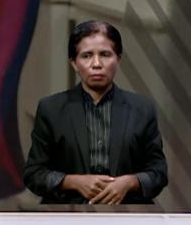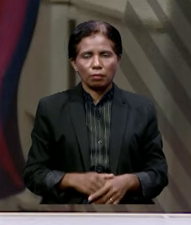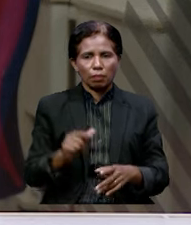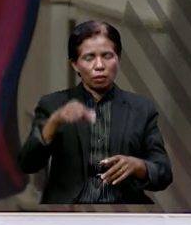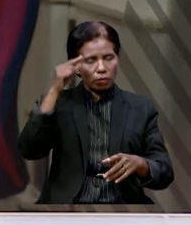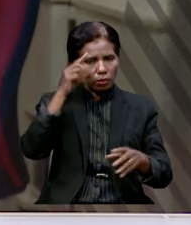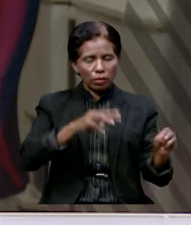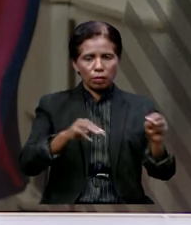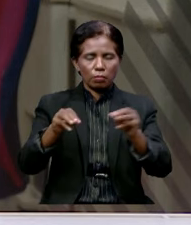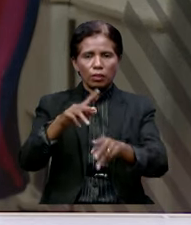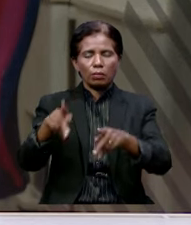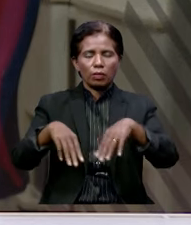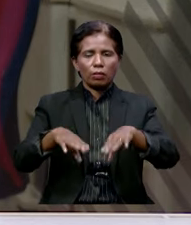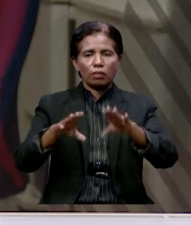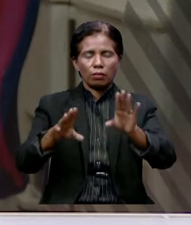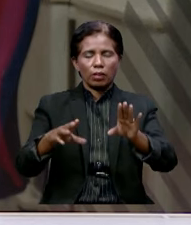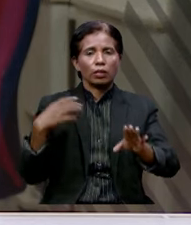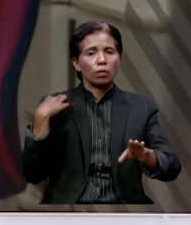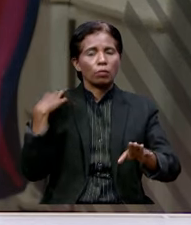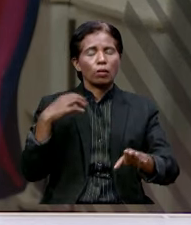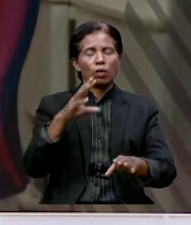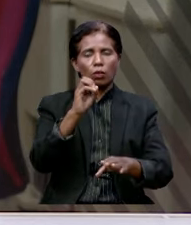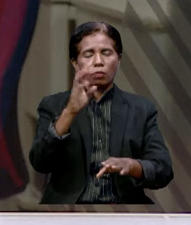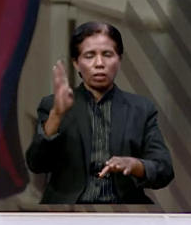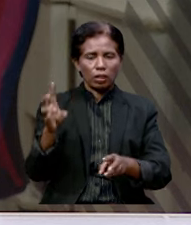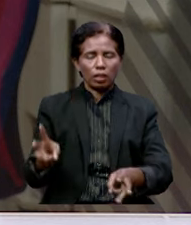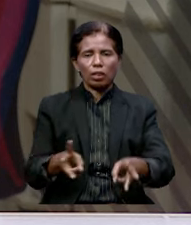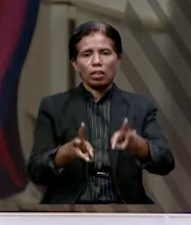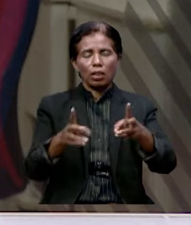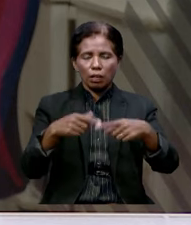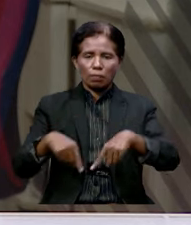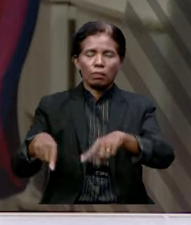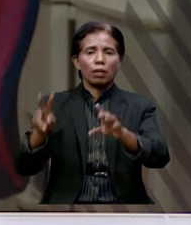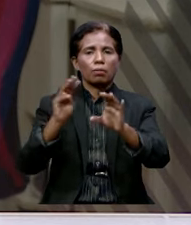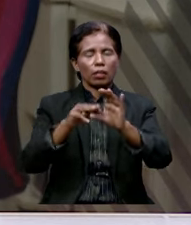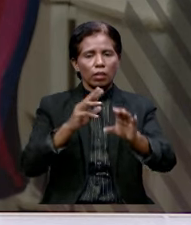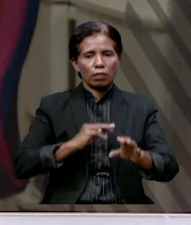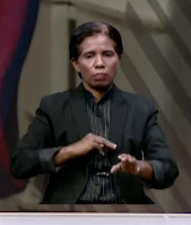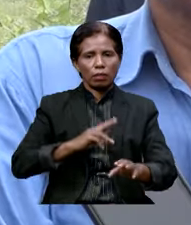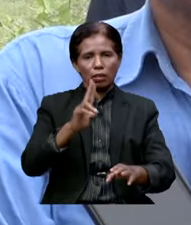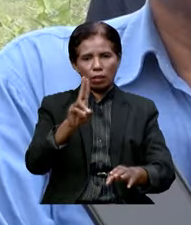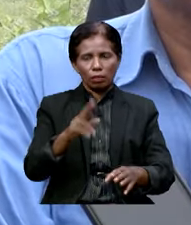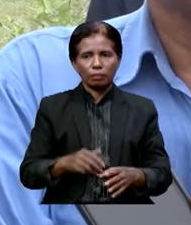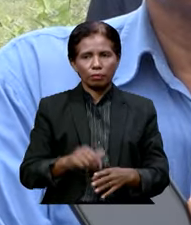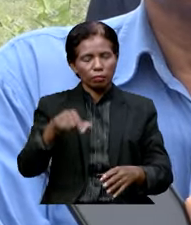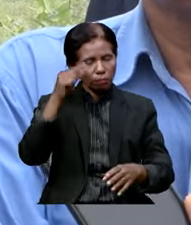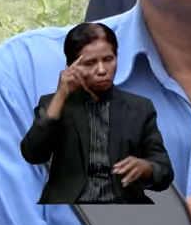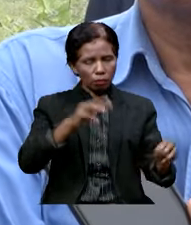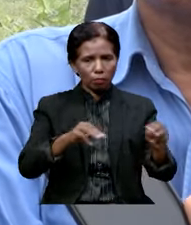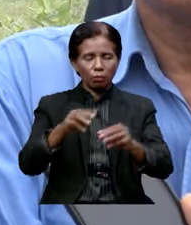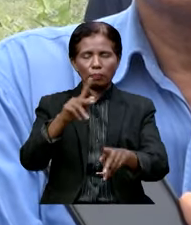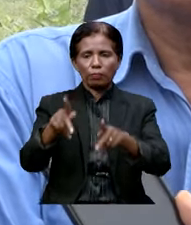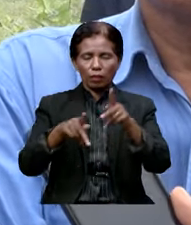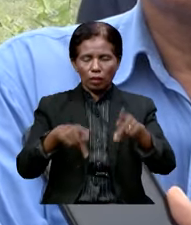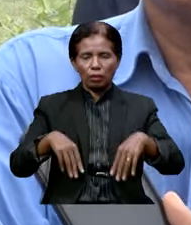Governo semuda negosiante nebefang ropa obralang ia dalang nining ba merkadu malewana. Governo semuda negosiante